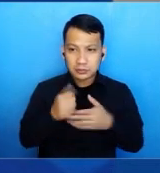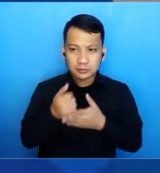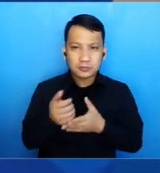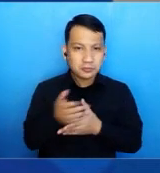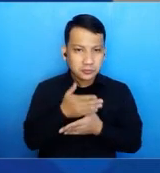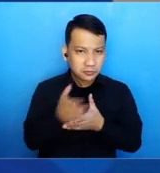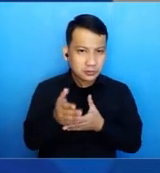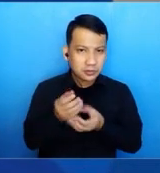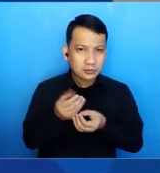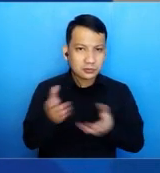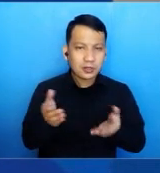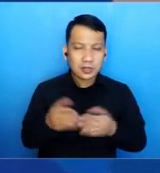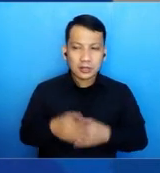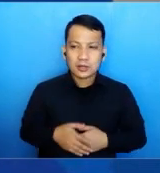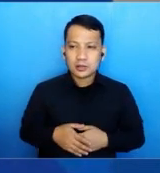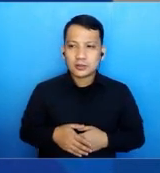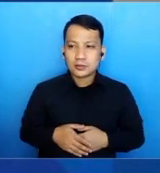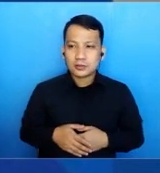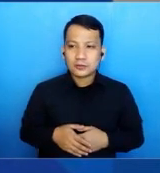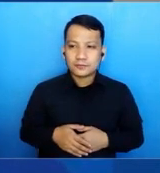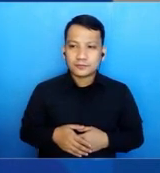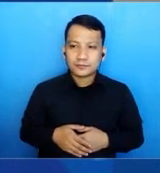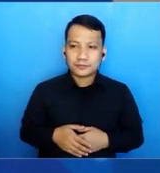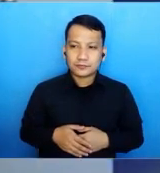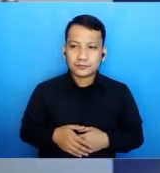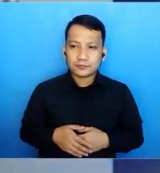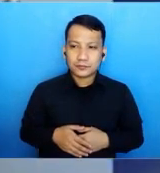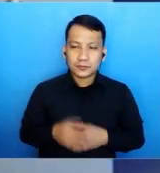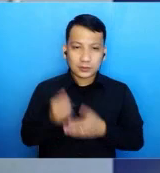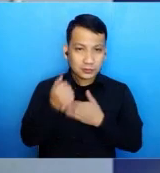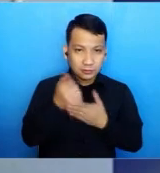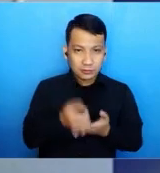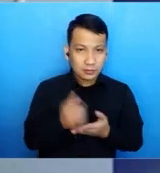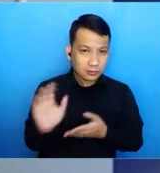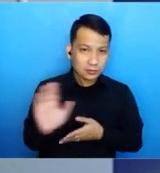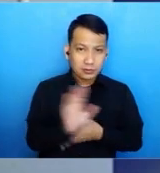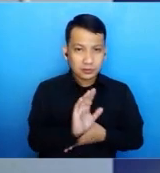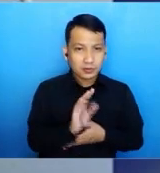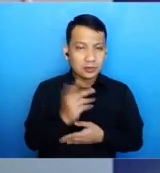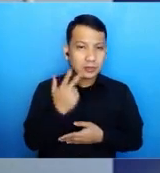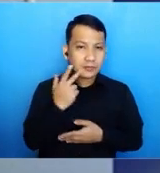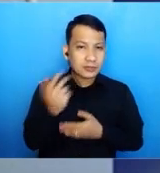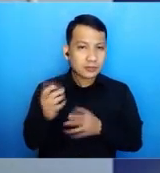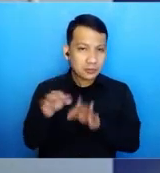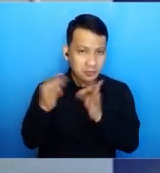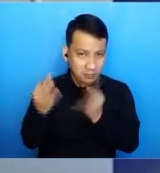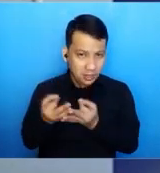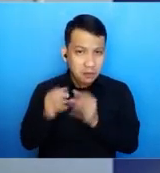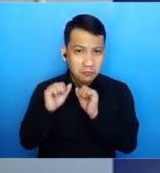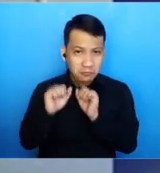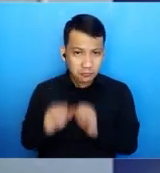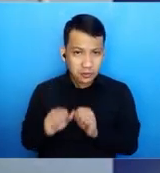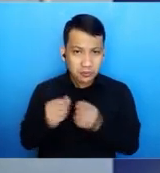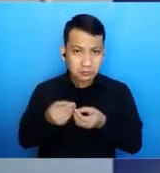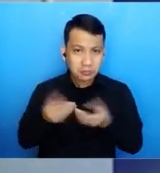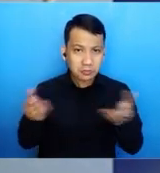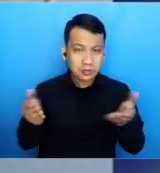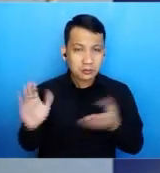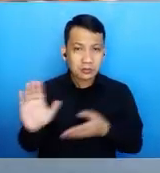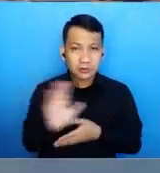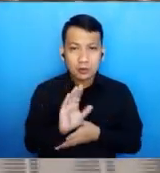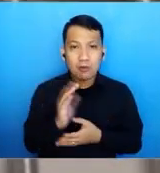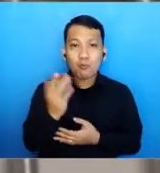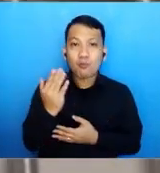na makapag-ambag ng tulong hindi lang sa pamilya, kundi makapagbigay tayo